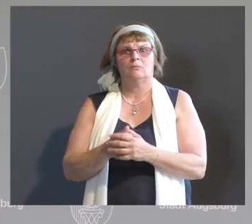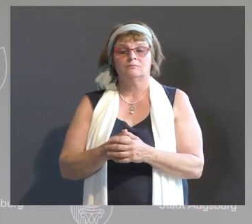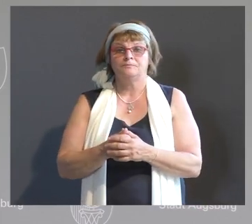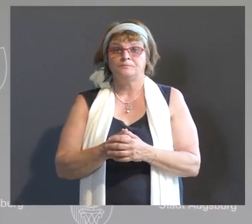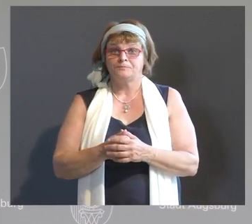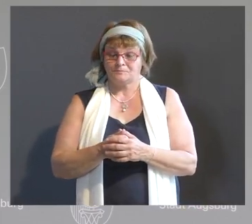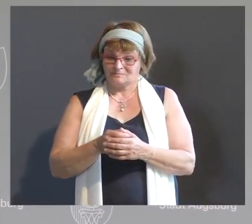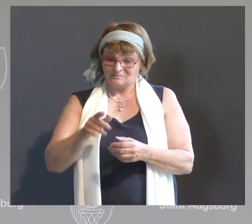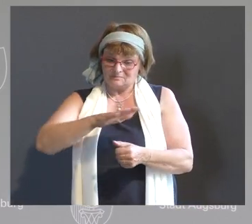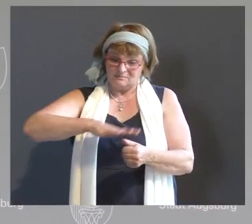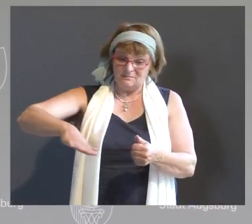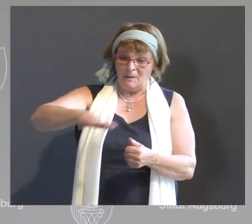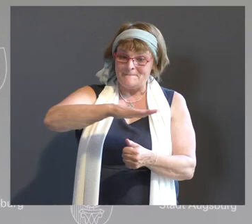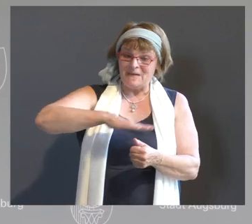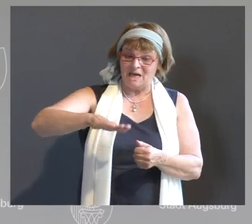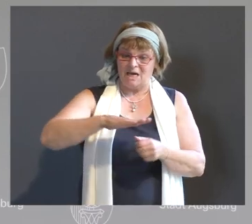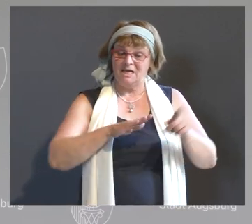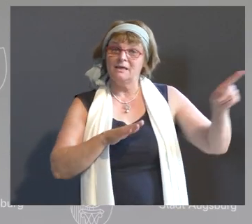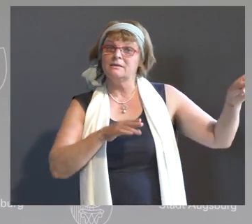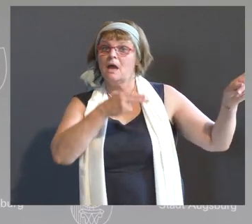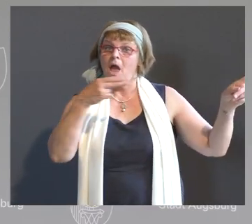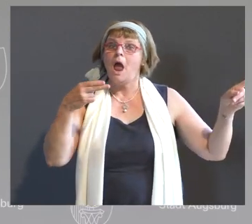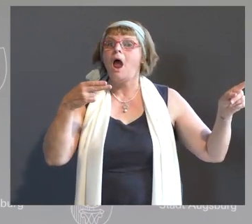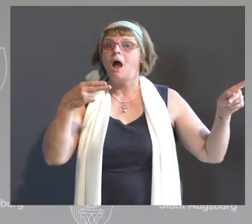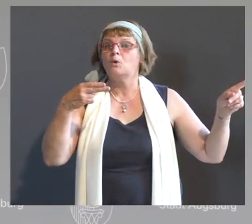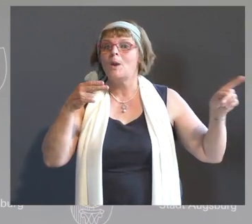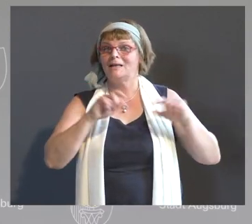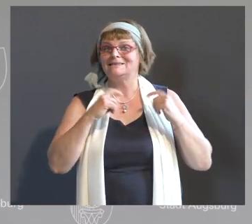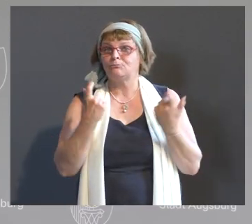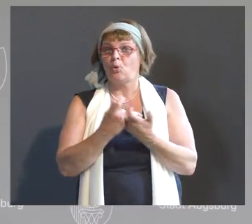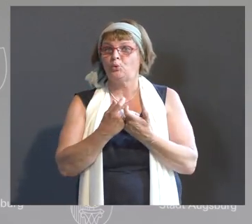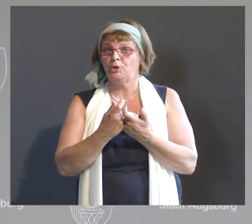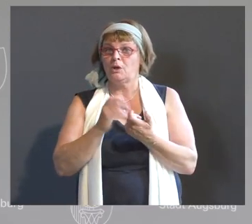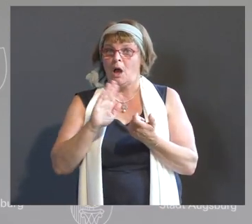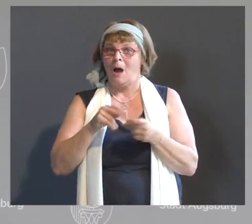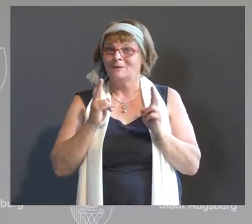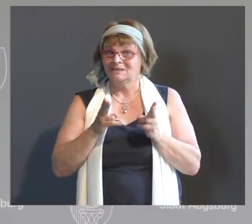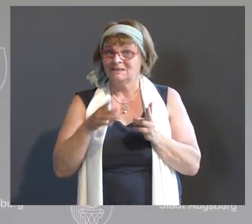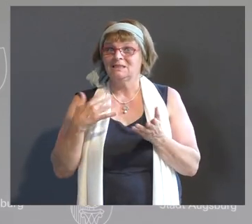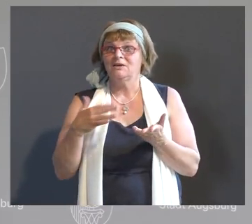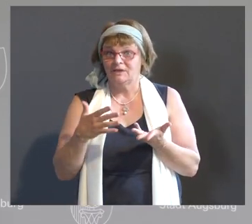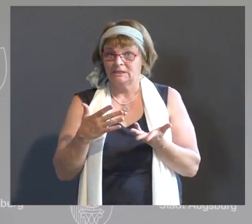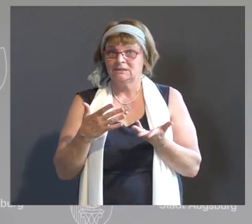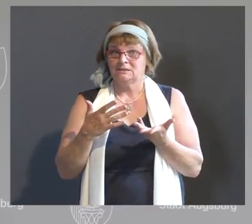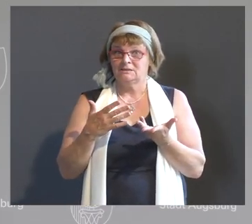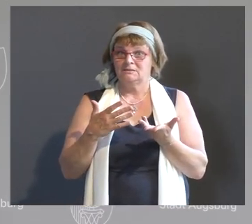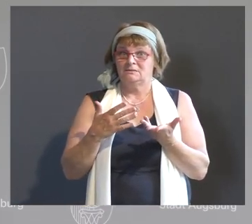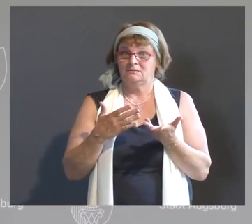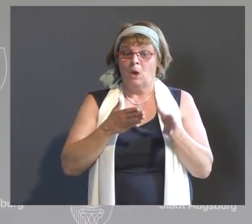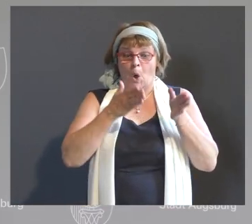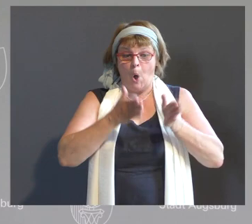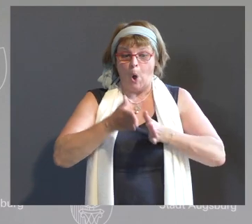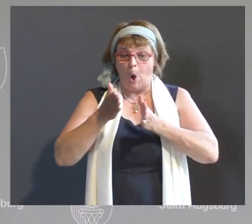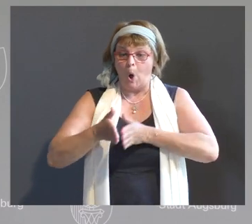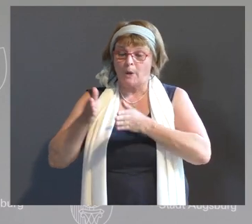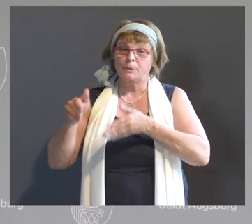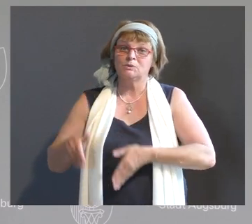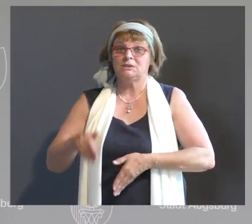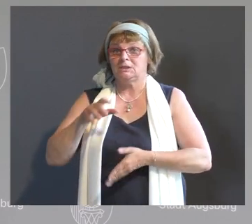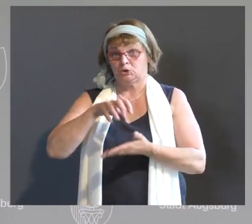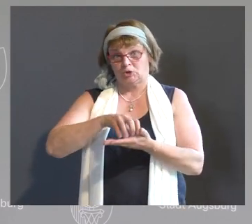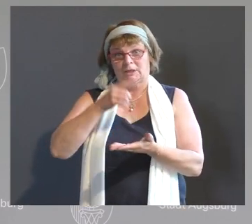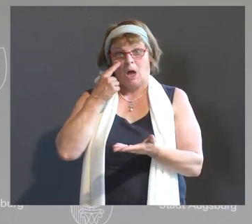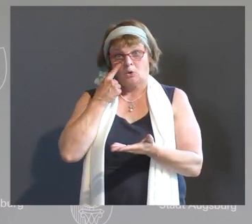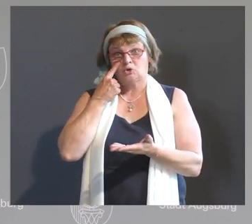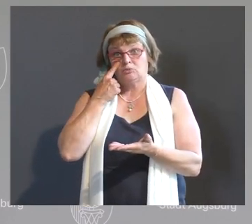Der Bereich um den Herkulesbrunnen war gesichert, da mal Dank an den Ordnungsdienst der Stadt Augsburg, der die Polizei dort unterstützt hat.